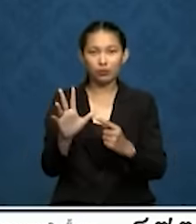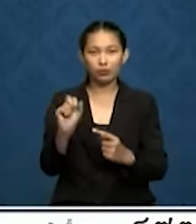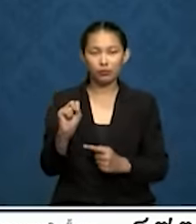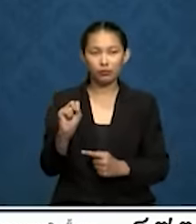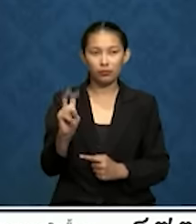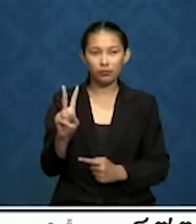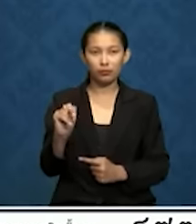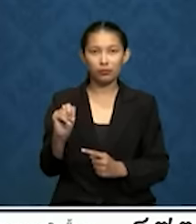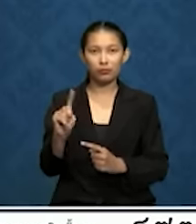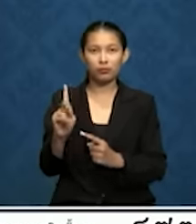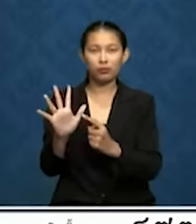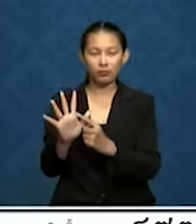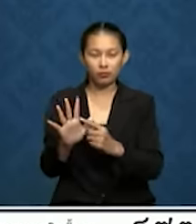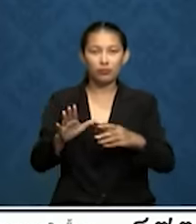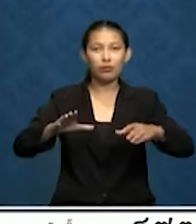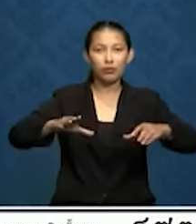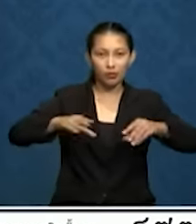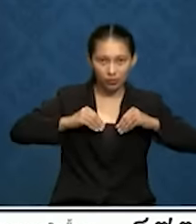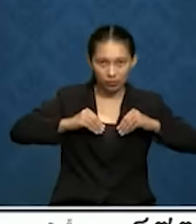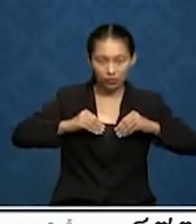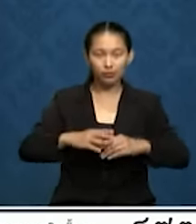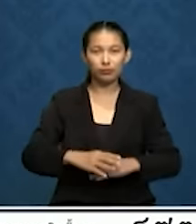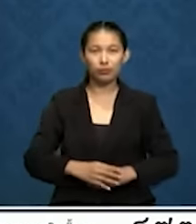ศรีหลักษ ์เห็นชอบค่ะ